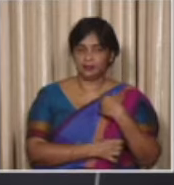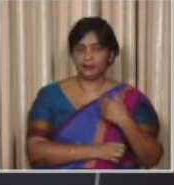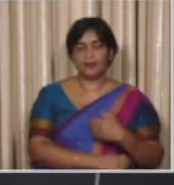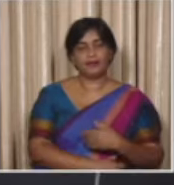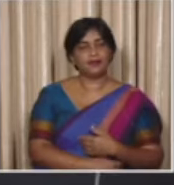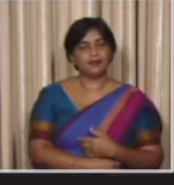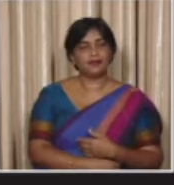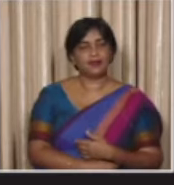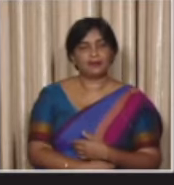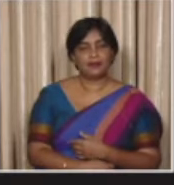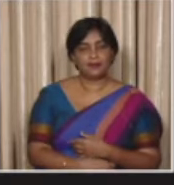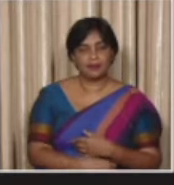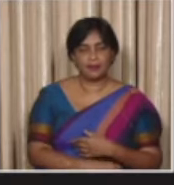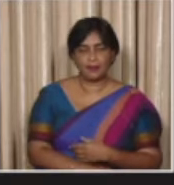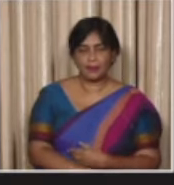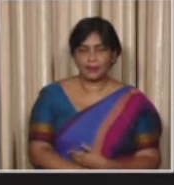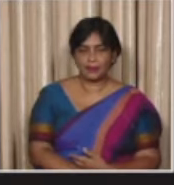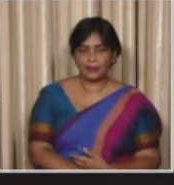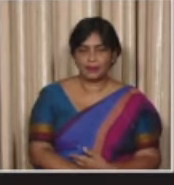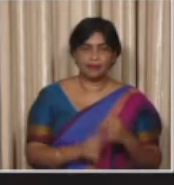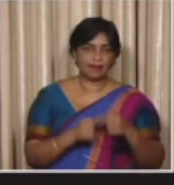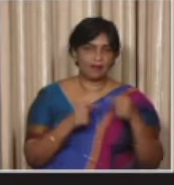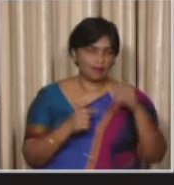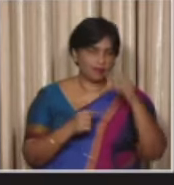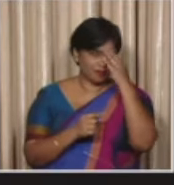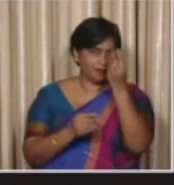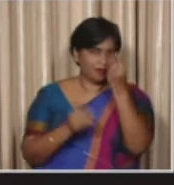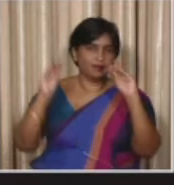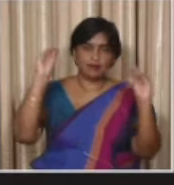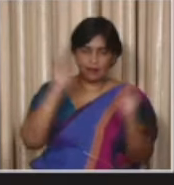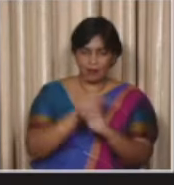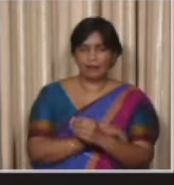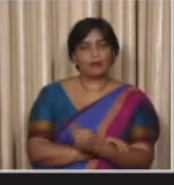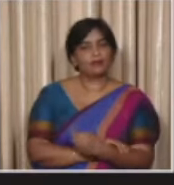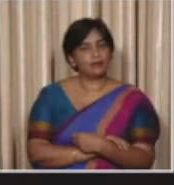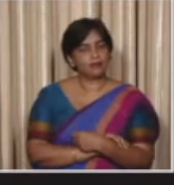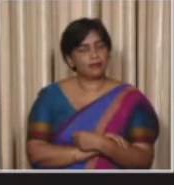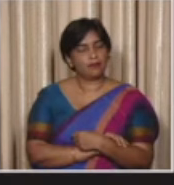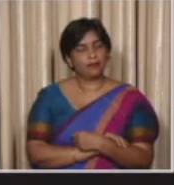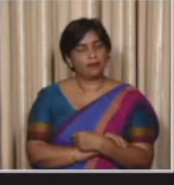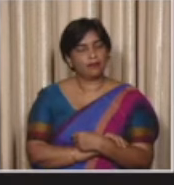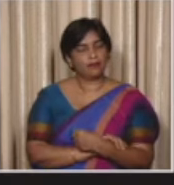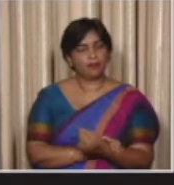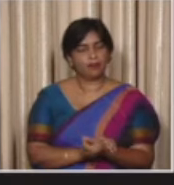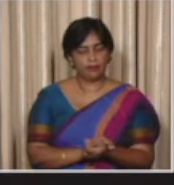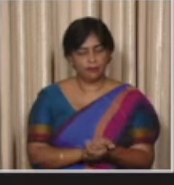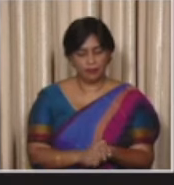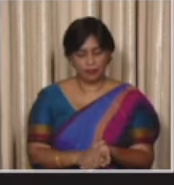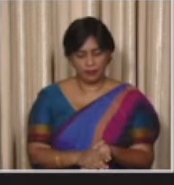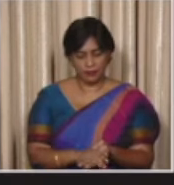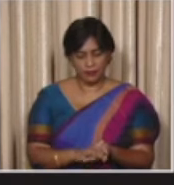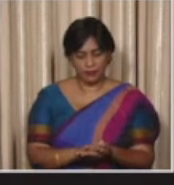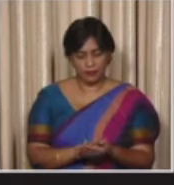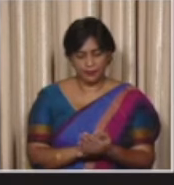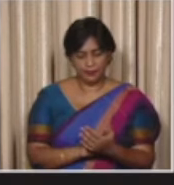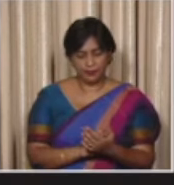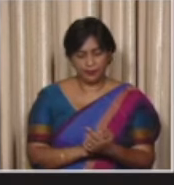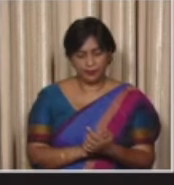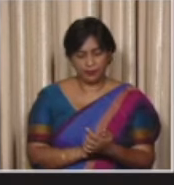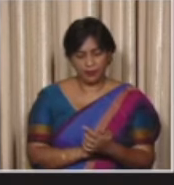ස්තුතියි. ඔව් දකිනාකට පොඩි එකතු කිරීමක් ගරු අමාත්‍යතුමනි,